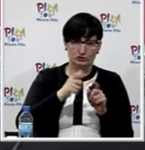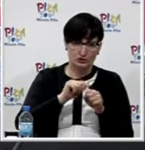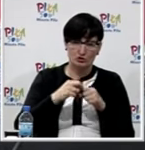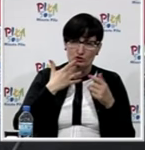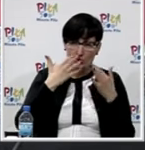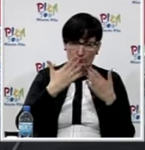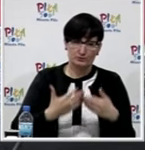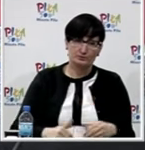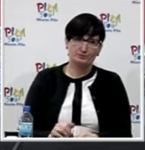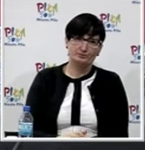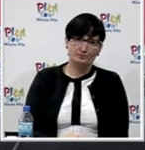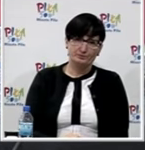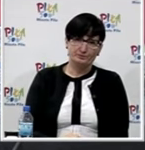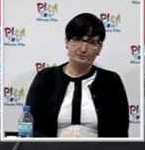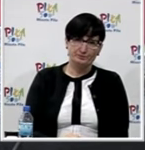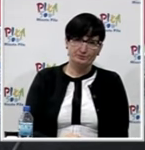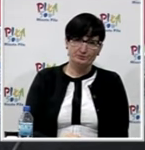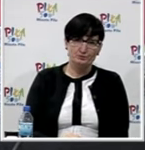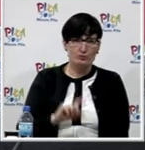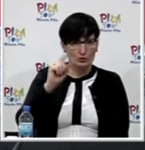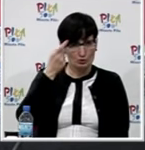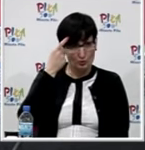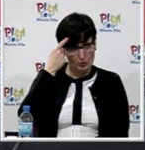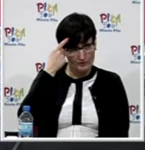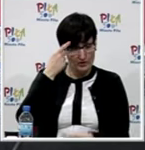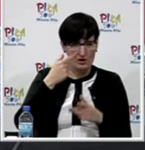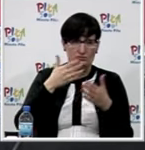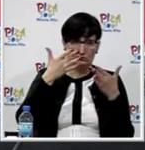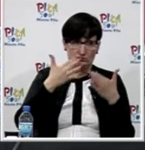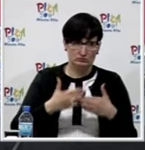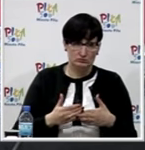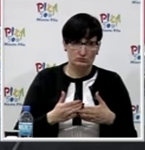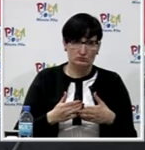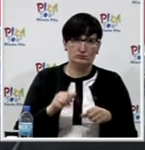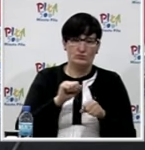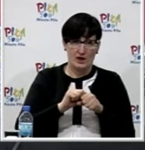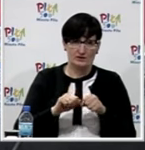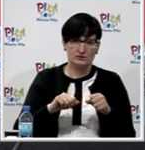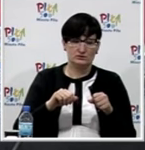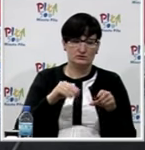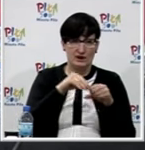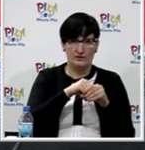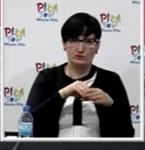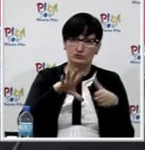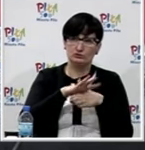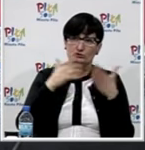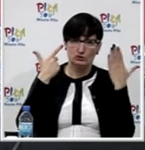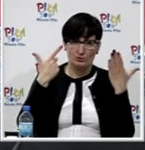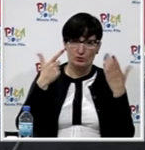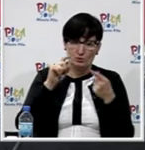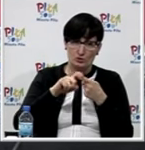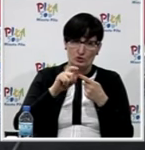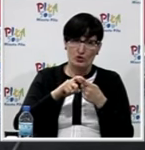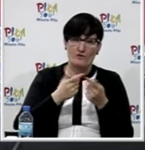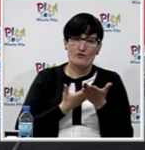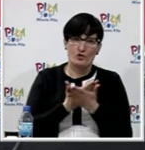omówione. Główne efekty tegoż raportu zawarte są w 7-punktowych wnioskach końcowych,